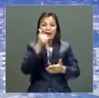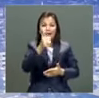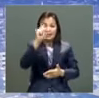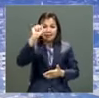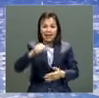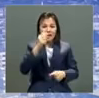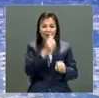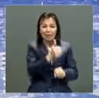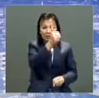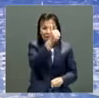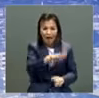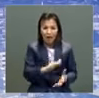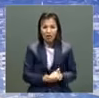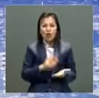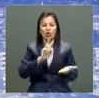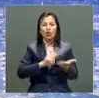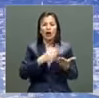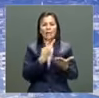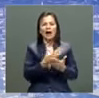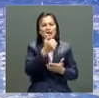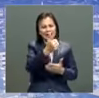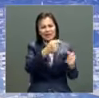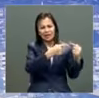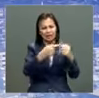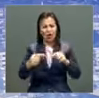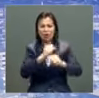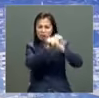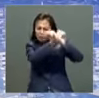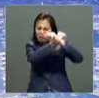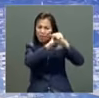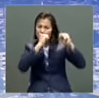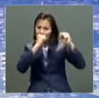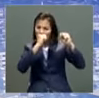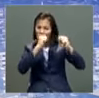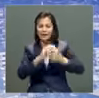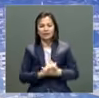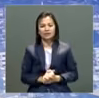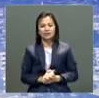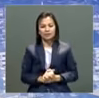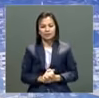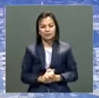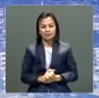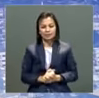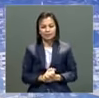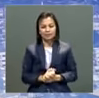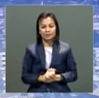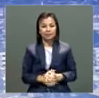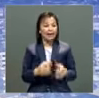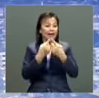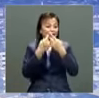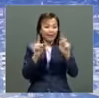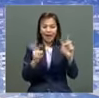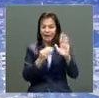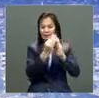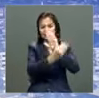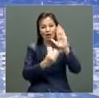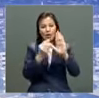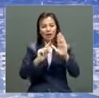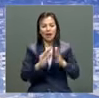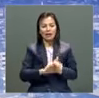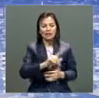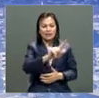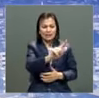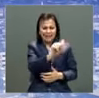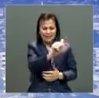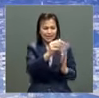ำดีแล้วก็ต้องทำดีต่อกาดต้องไม่ตกกลับมาที่คอนเซ็ปต์ตรงนี้แต่ว่าแต่ละจังหวัดถ้าบอกว่าดีขึ้นมา